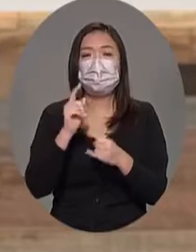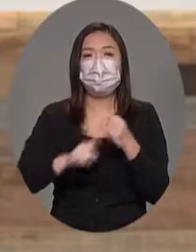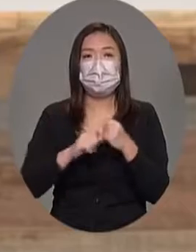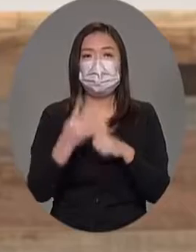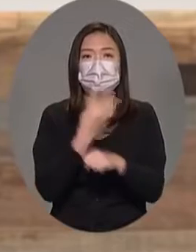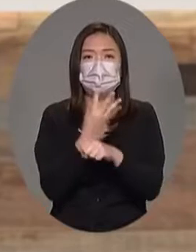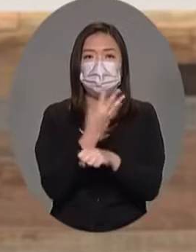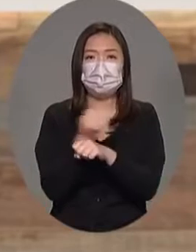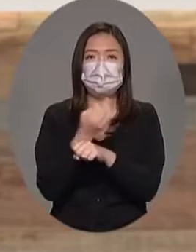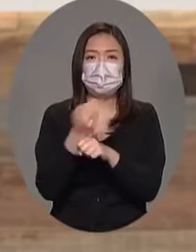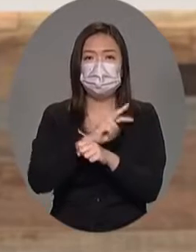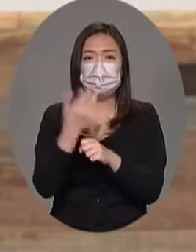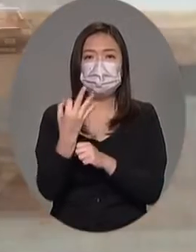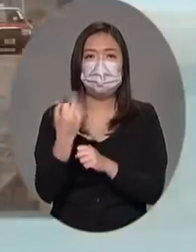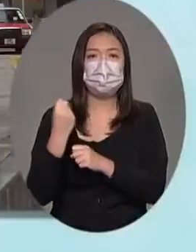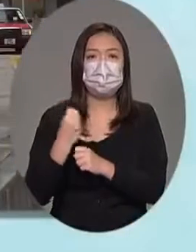發三號強風信號。